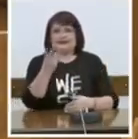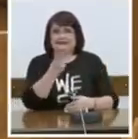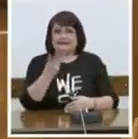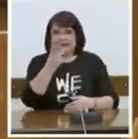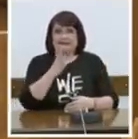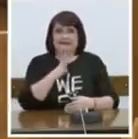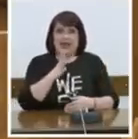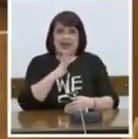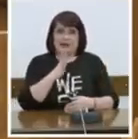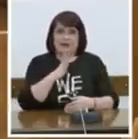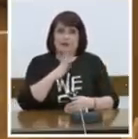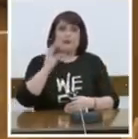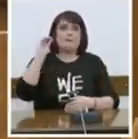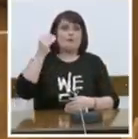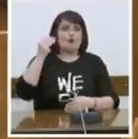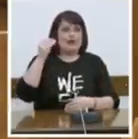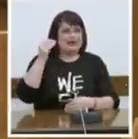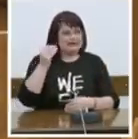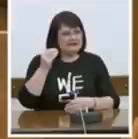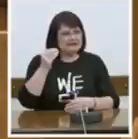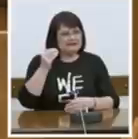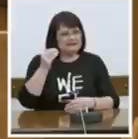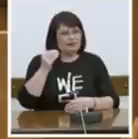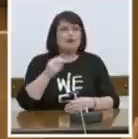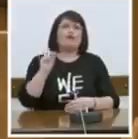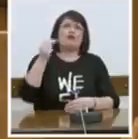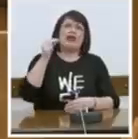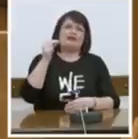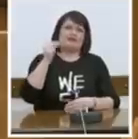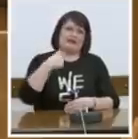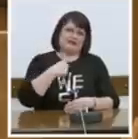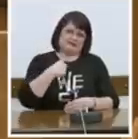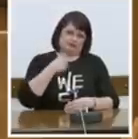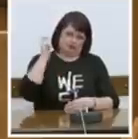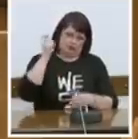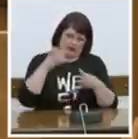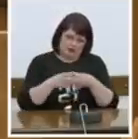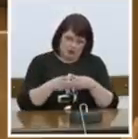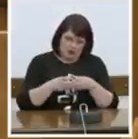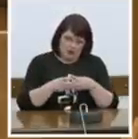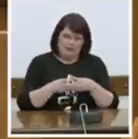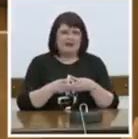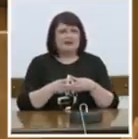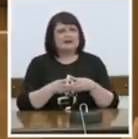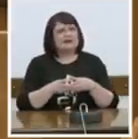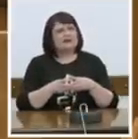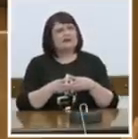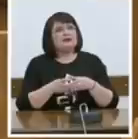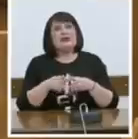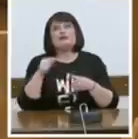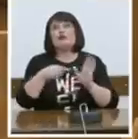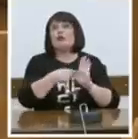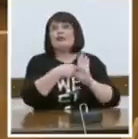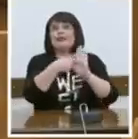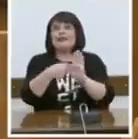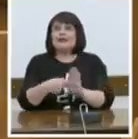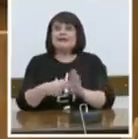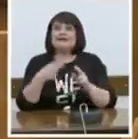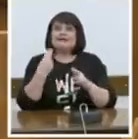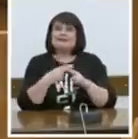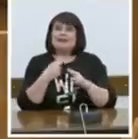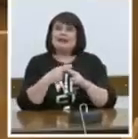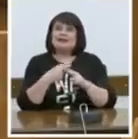του πολιτισμού είναι βουλευτές της Πλεύσης Ελευθερίας και αυτό σηματοδοτεί την έμφαση